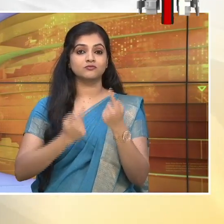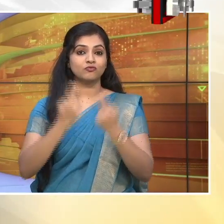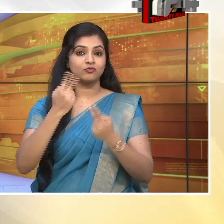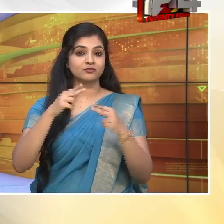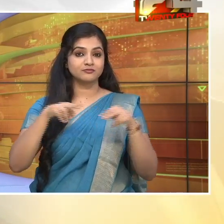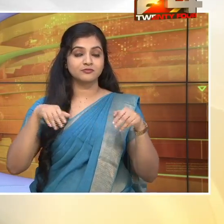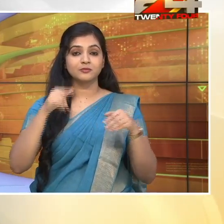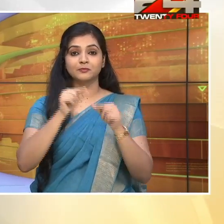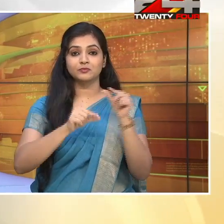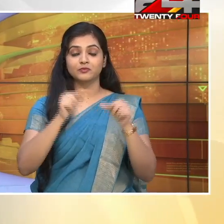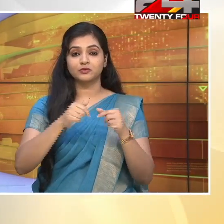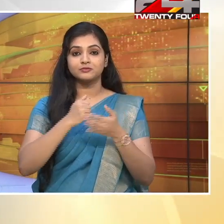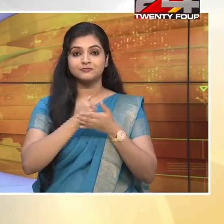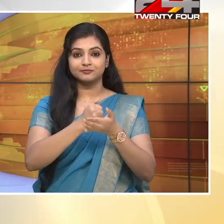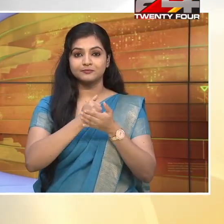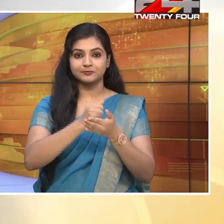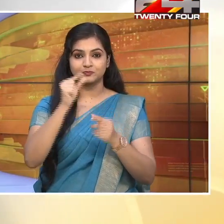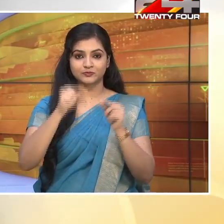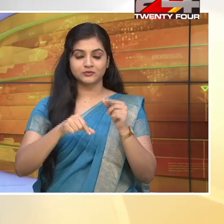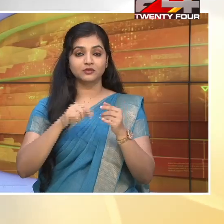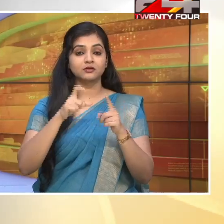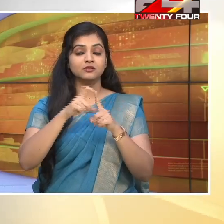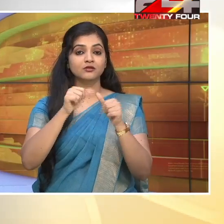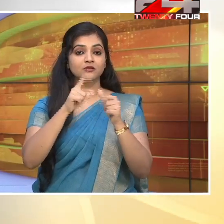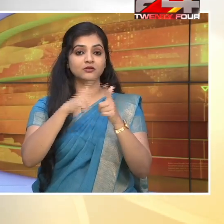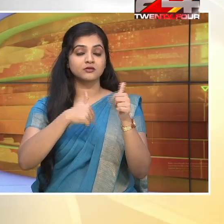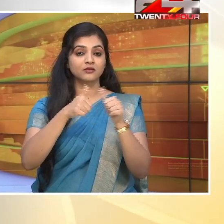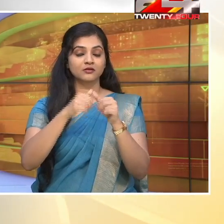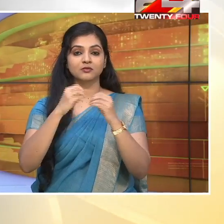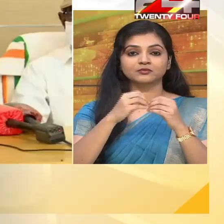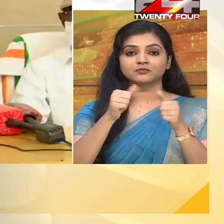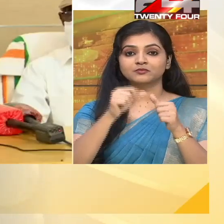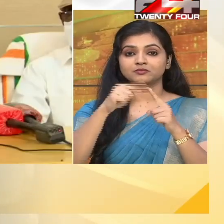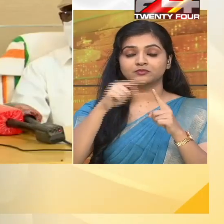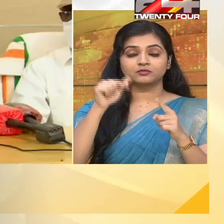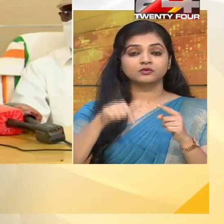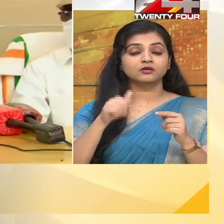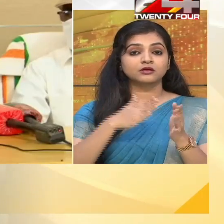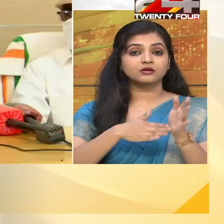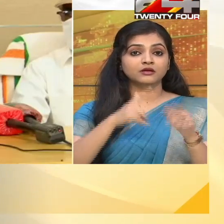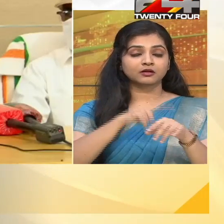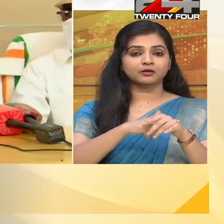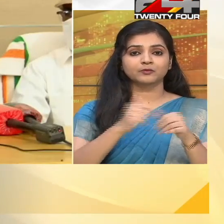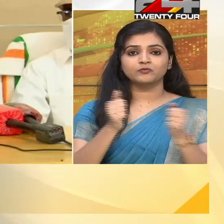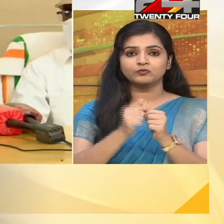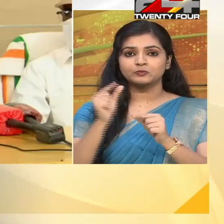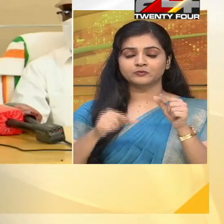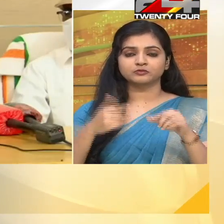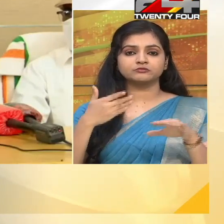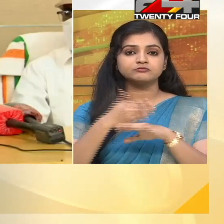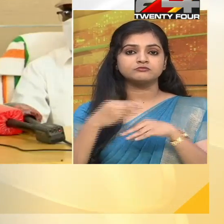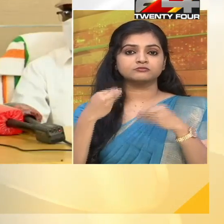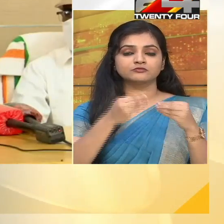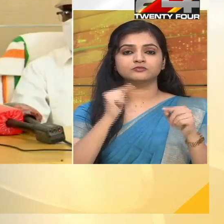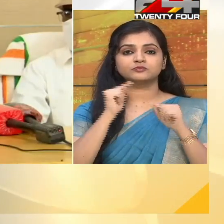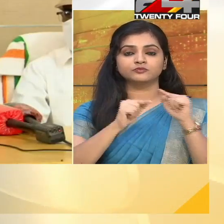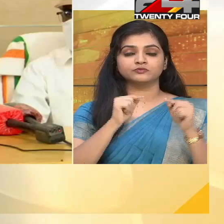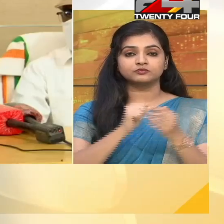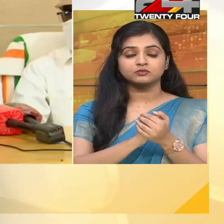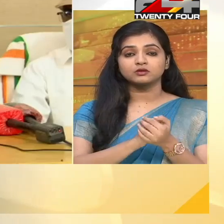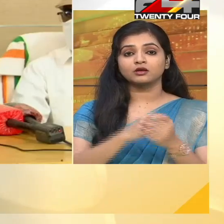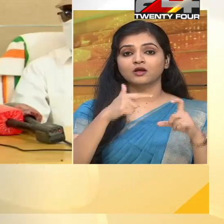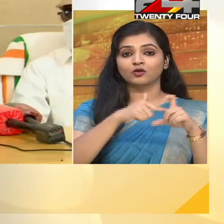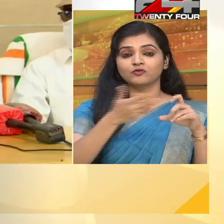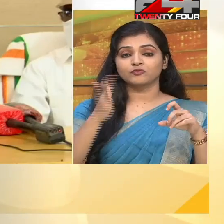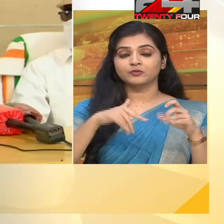സന്നദ്ധ സേവനം നടത്തുന്ന സാമൂഹ്യ പ്രവർത്തക ദയാബായിക്ക് ട്രെയിനിൽ സഹയാത്രികരുടെ അധിക്ഷേപം. എറണാകുളത്ത് നിന്ന് രാജ്കോട്ടിലേക്കുള്ള യാത്രക്കിടെയാണ്